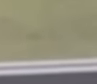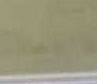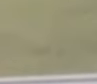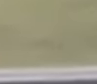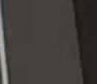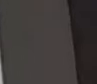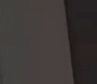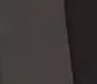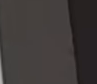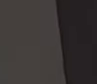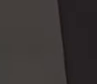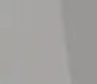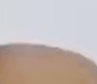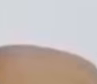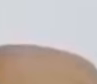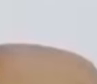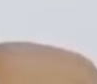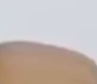dan menjaga kesehatan.